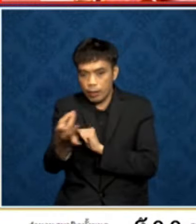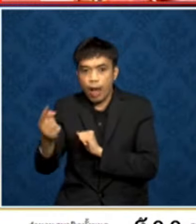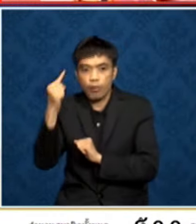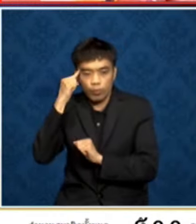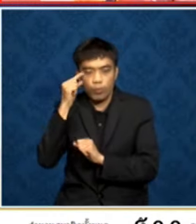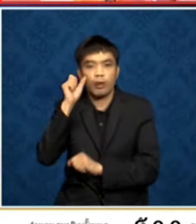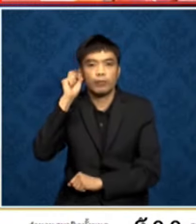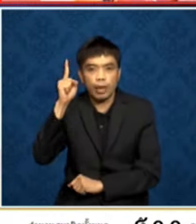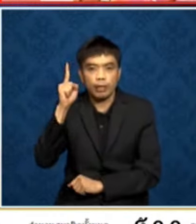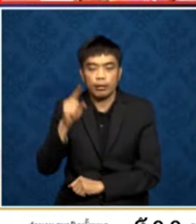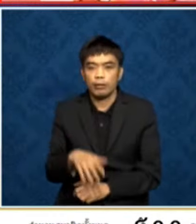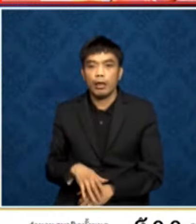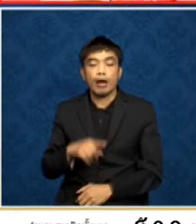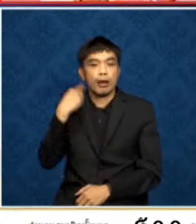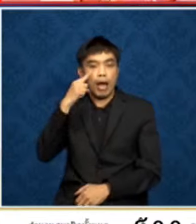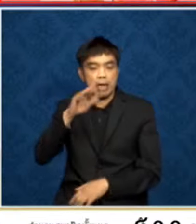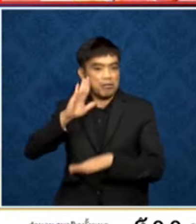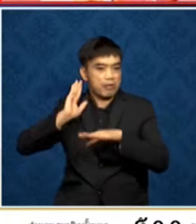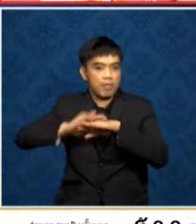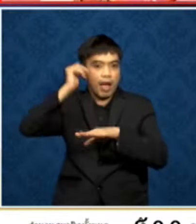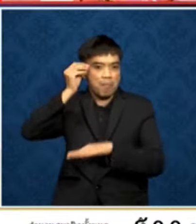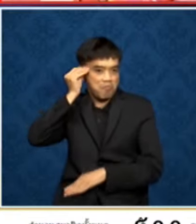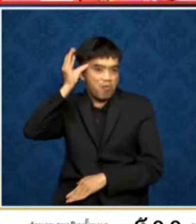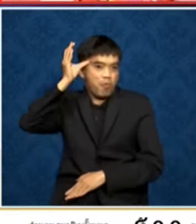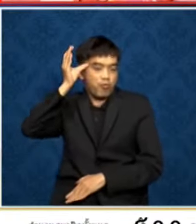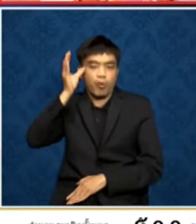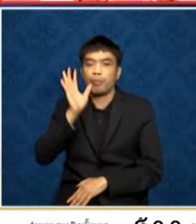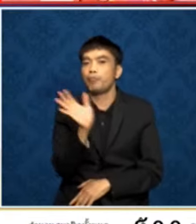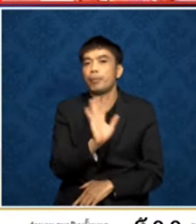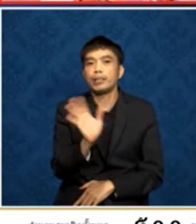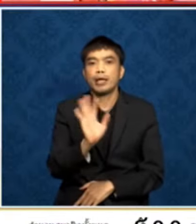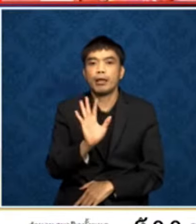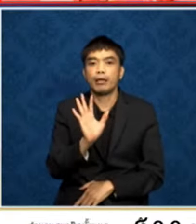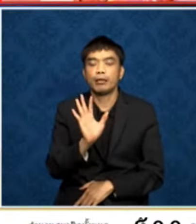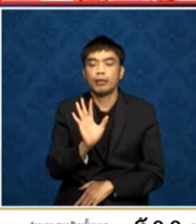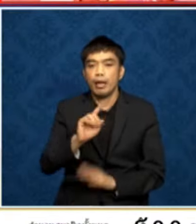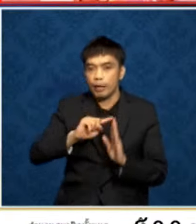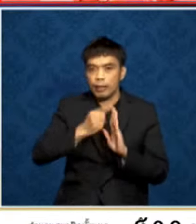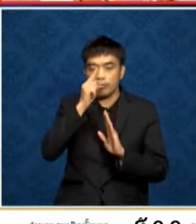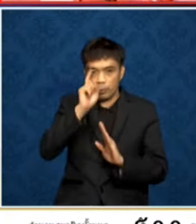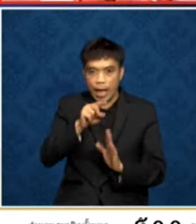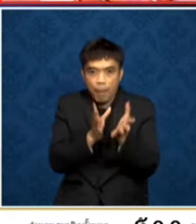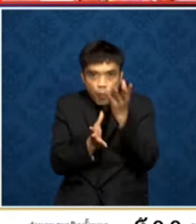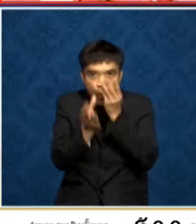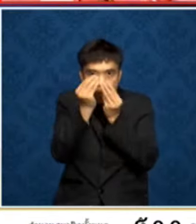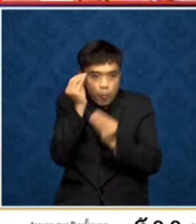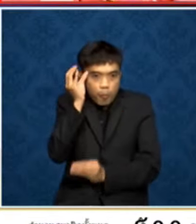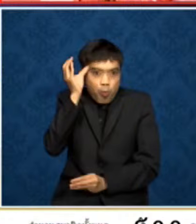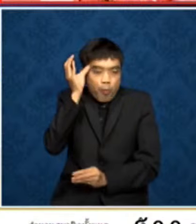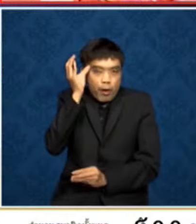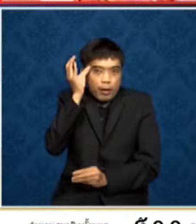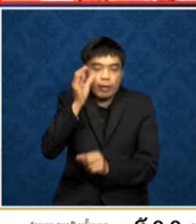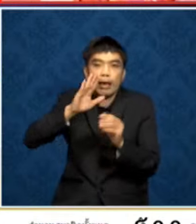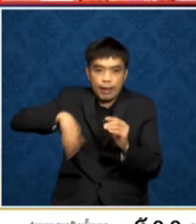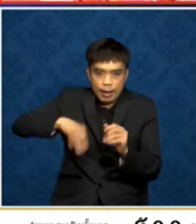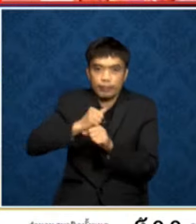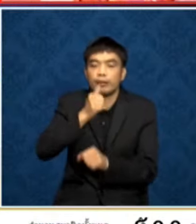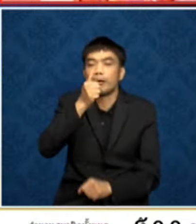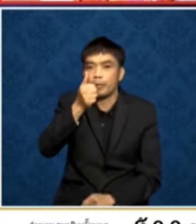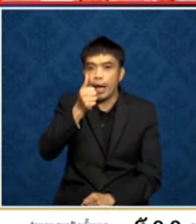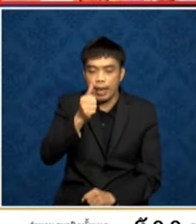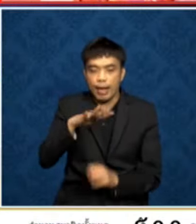นี้ไม่ใช่ทุกคนที่จะช่ำชองตั้งแต่ต้นแต่ทักษะเหล่านี้สามารถเพิ่มพูนและมันจะนำไปสู่